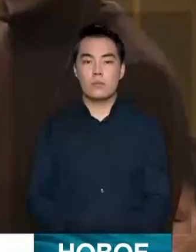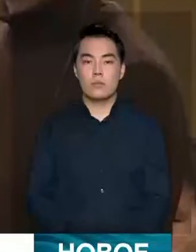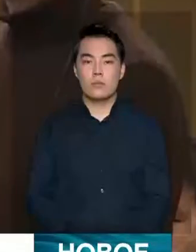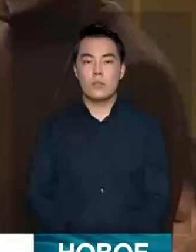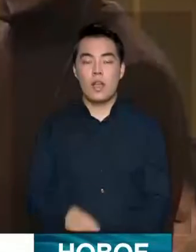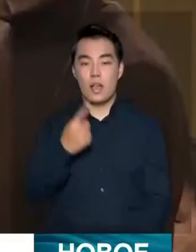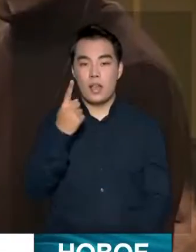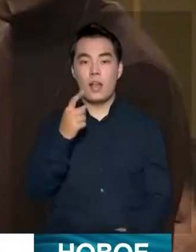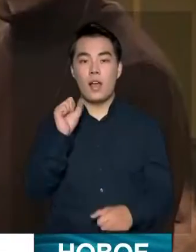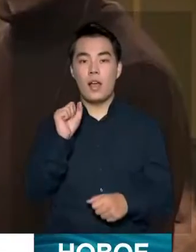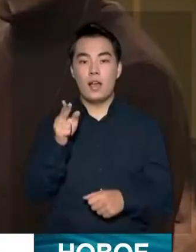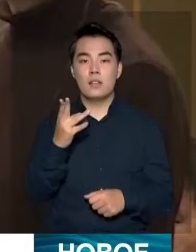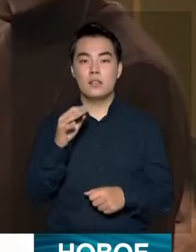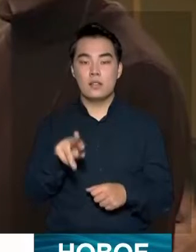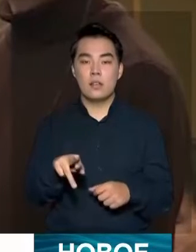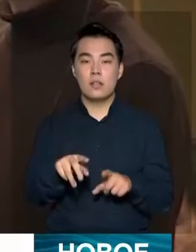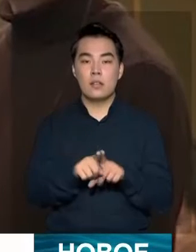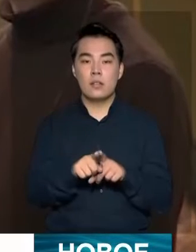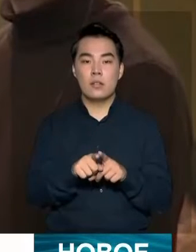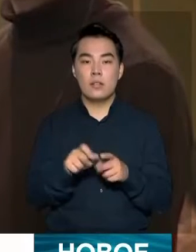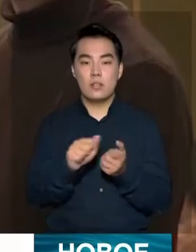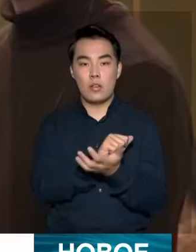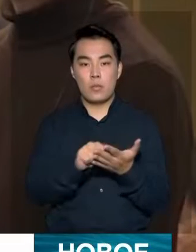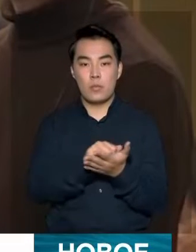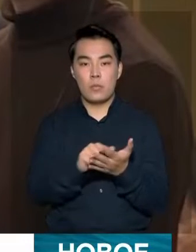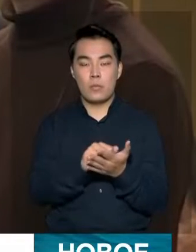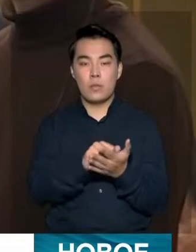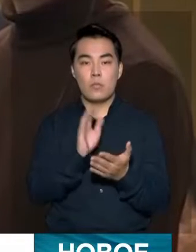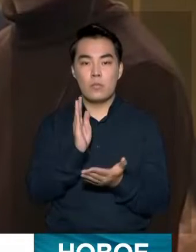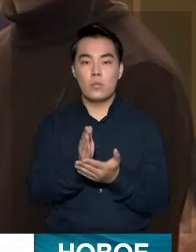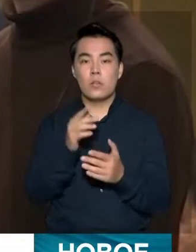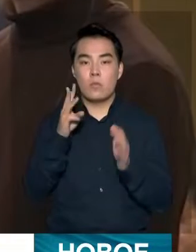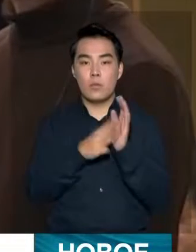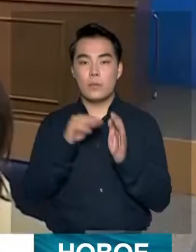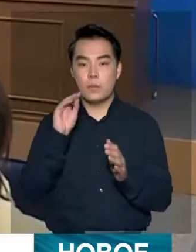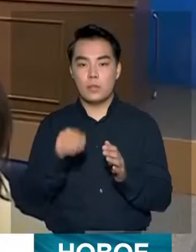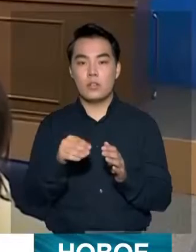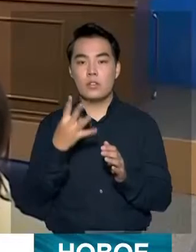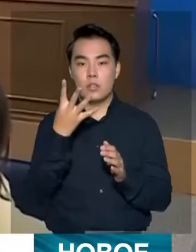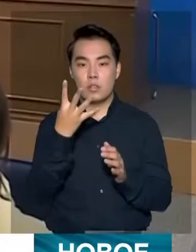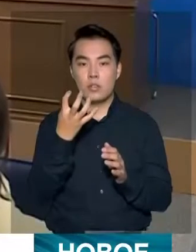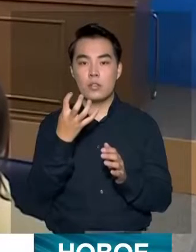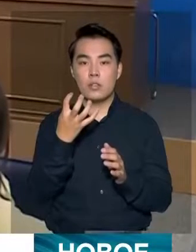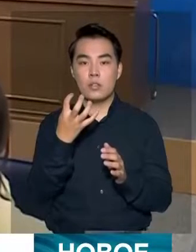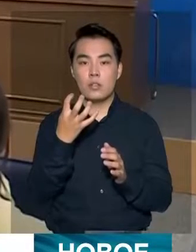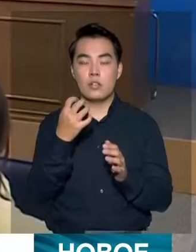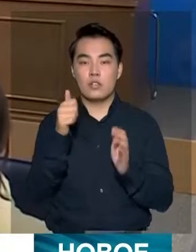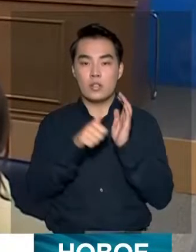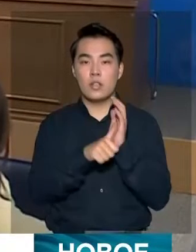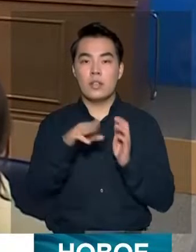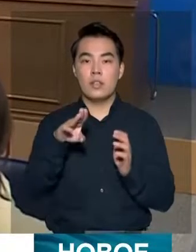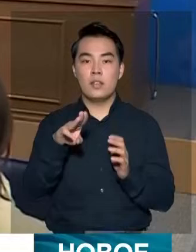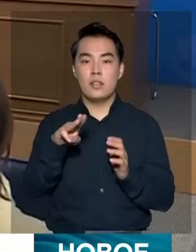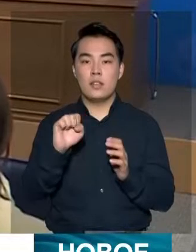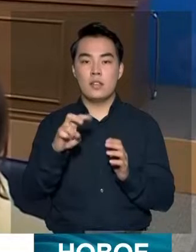Цена за одну простую акцию в рамках предложения составит 8406 тенге